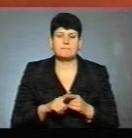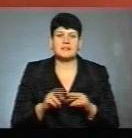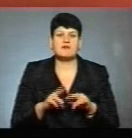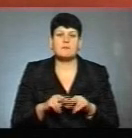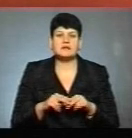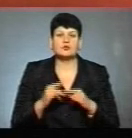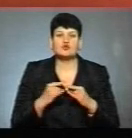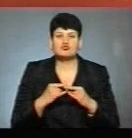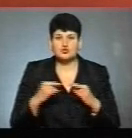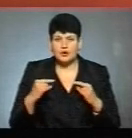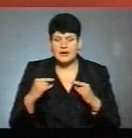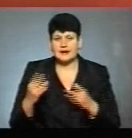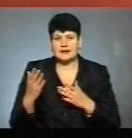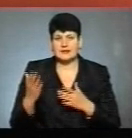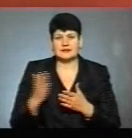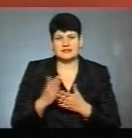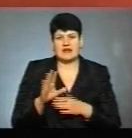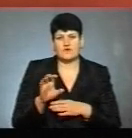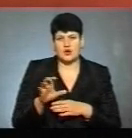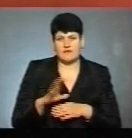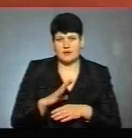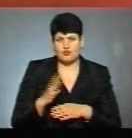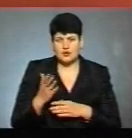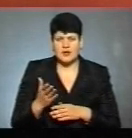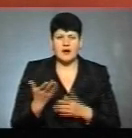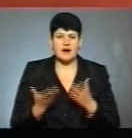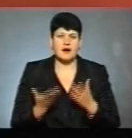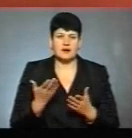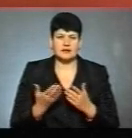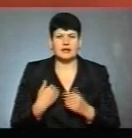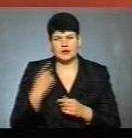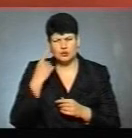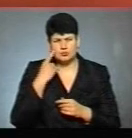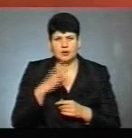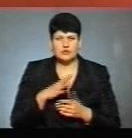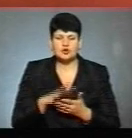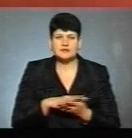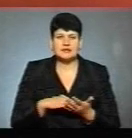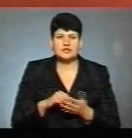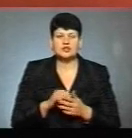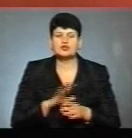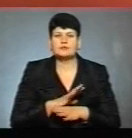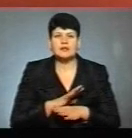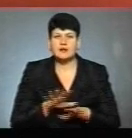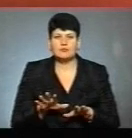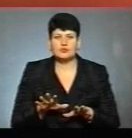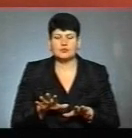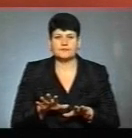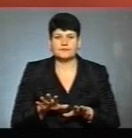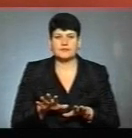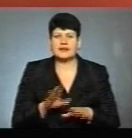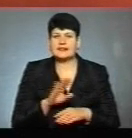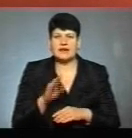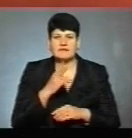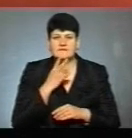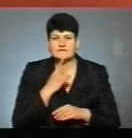паспортному столі там десь фотографія була. Але така думка була, щоб знищити, щоб не було, ну і не видно,